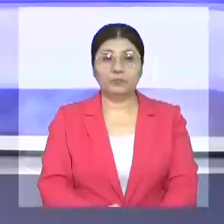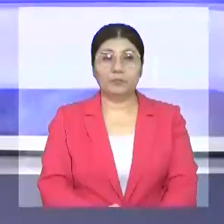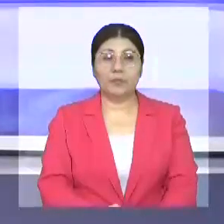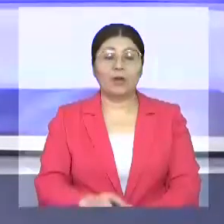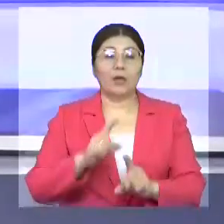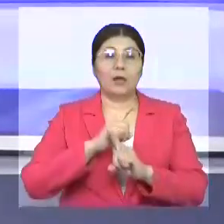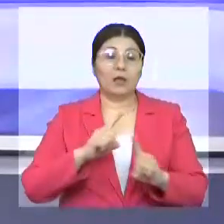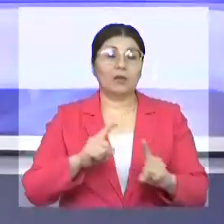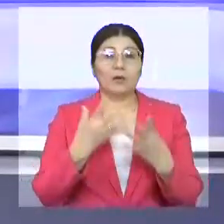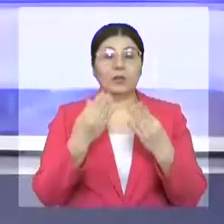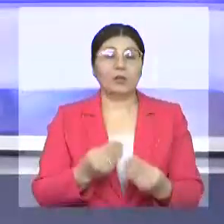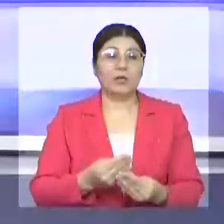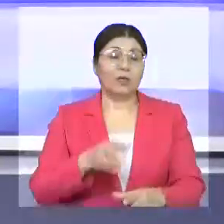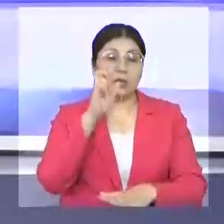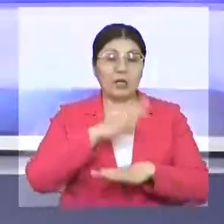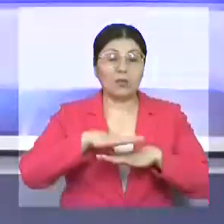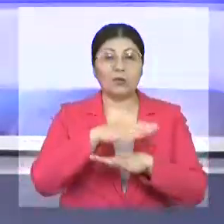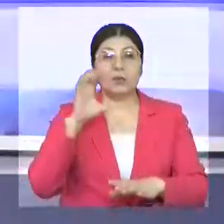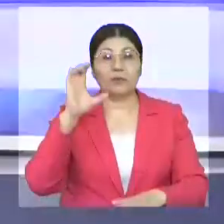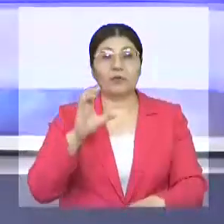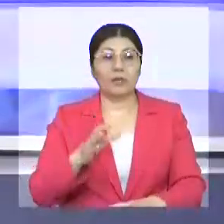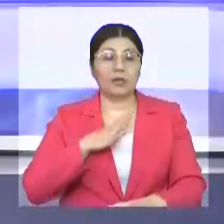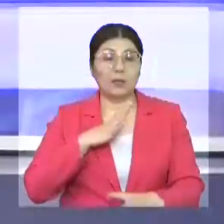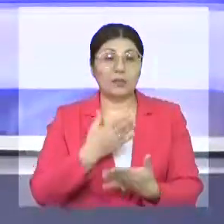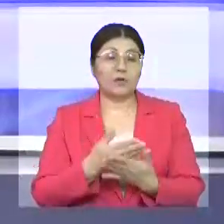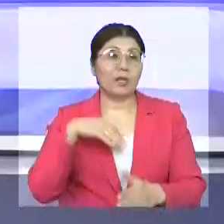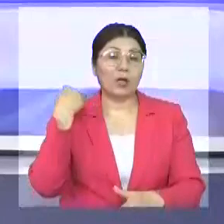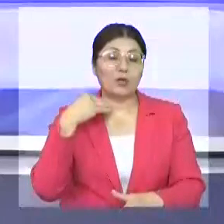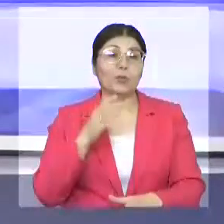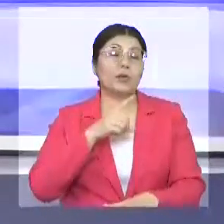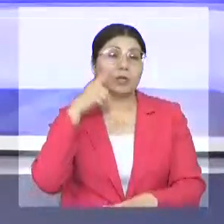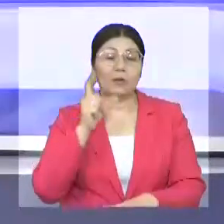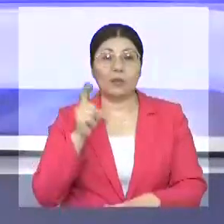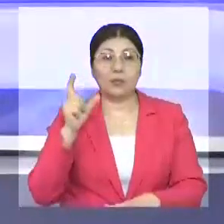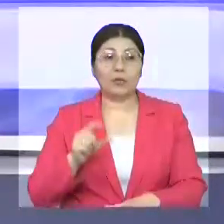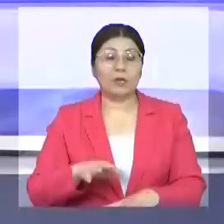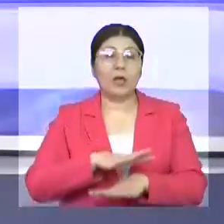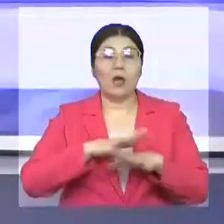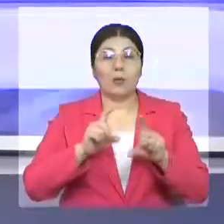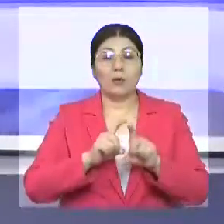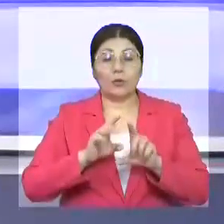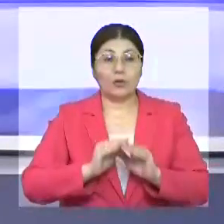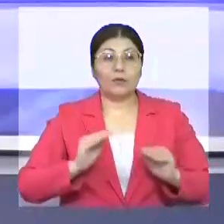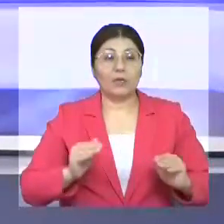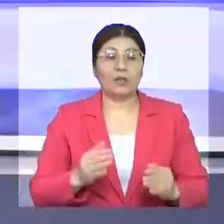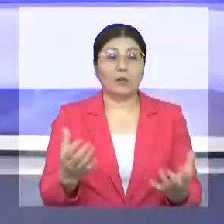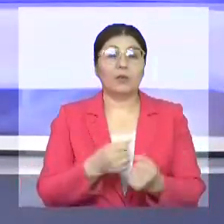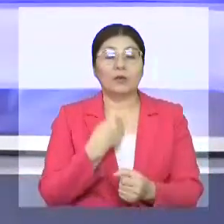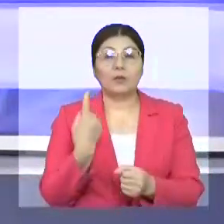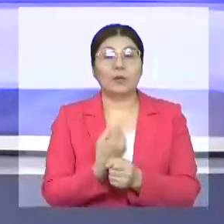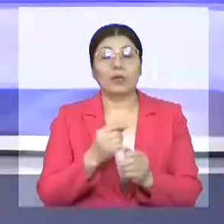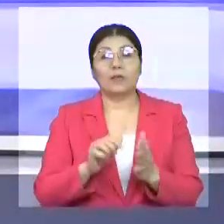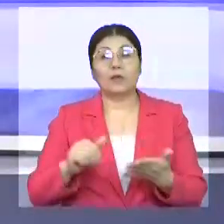особенным день государственных символов стал для некоторых представителей Актюбинской молодежи так ряд школьников получили свой первый документ